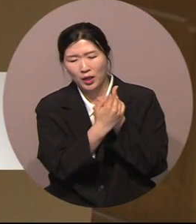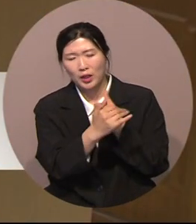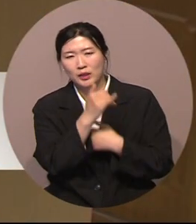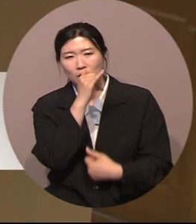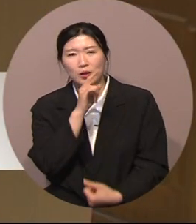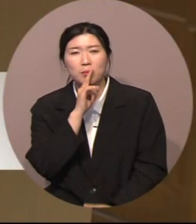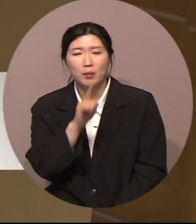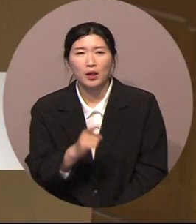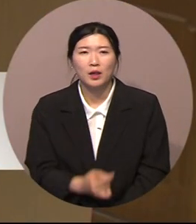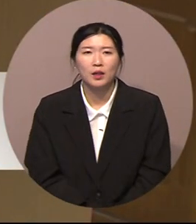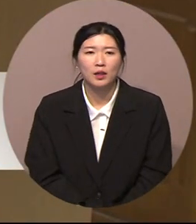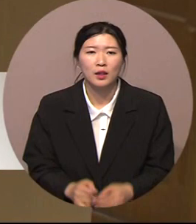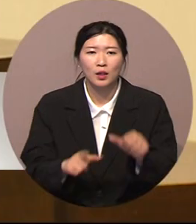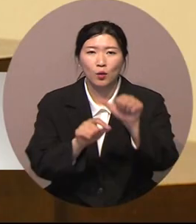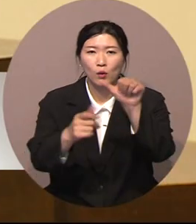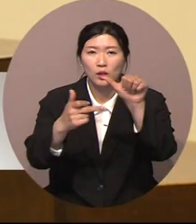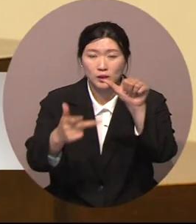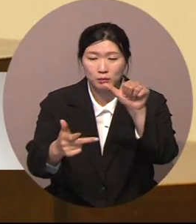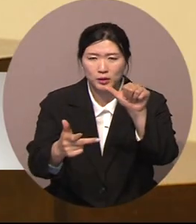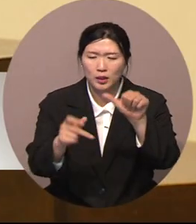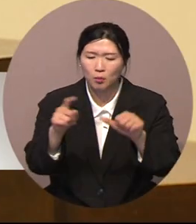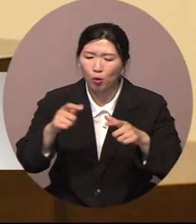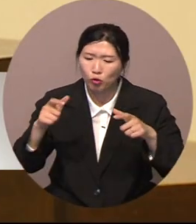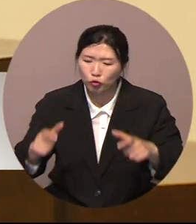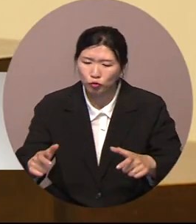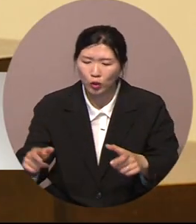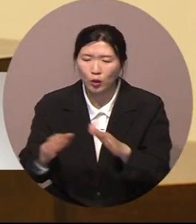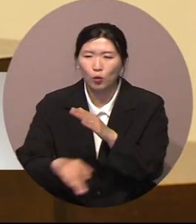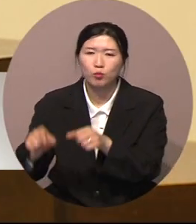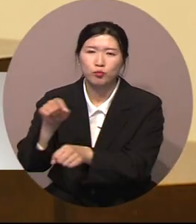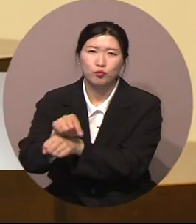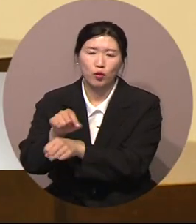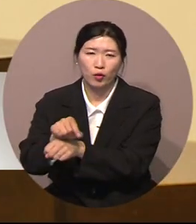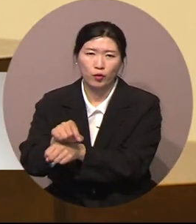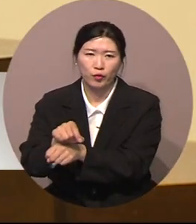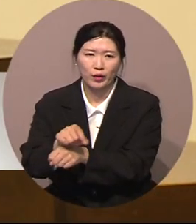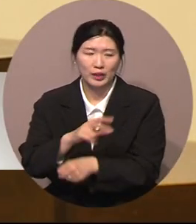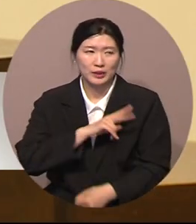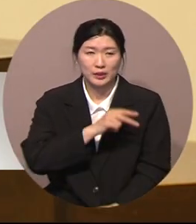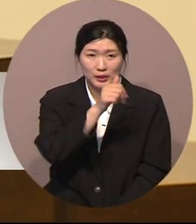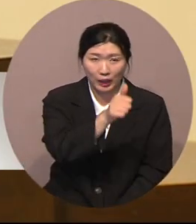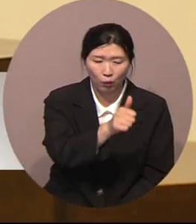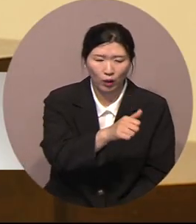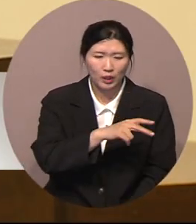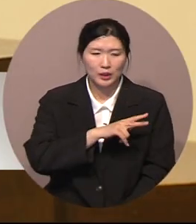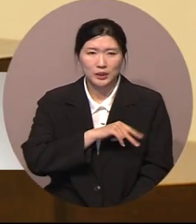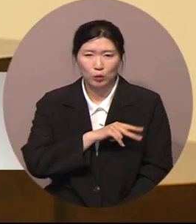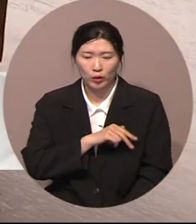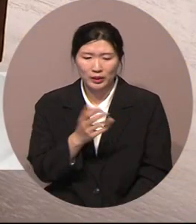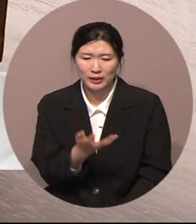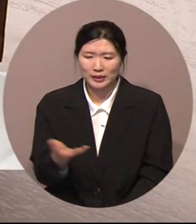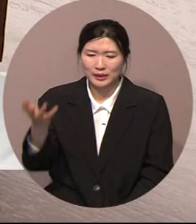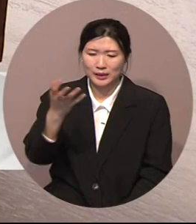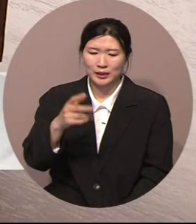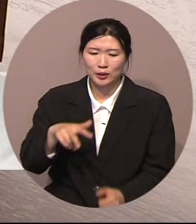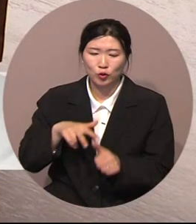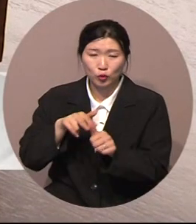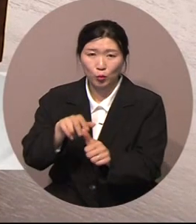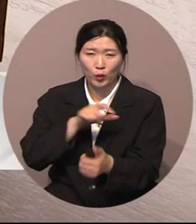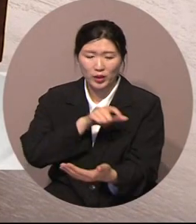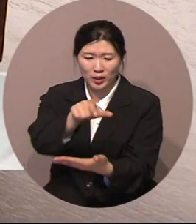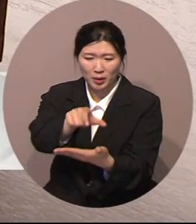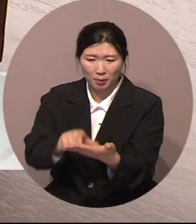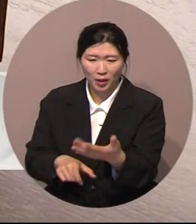따르면 지난 17일 대전 모 구의회 공무원은 의회 의장과 의원이 승진 후보자 명부